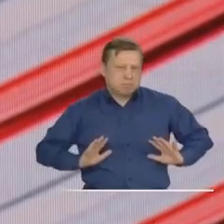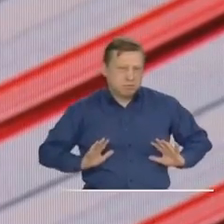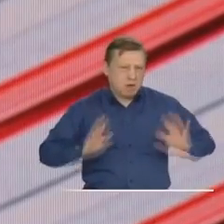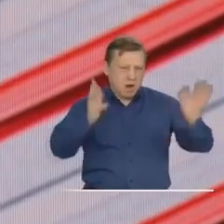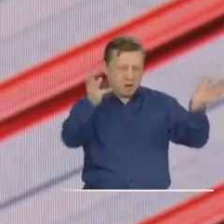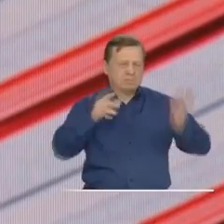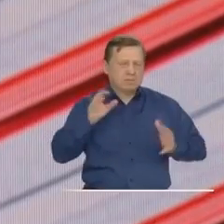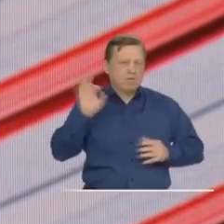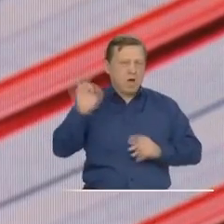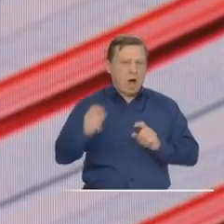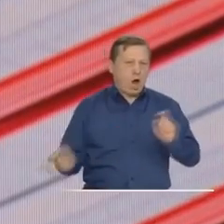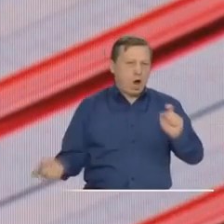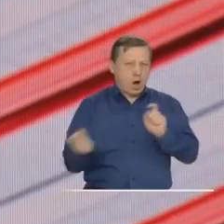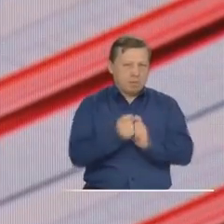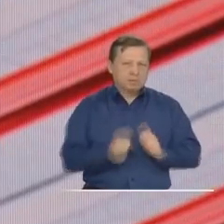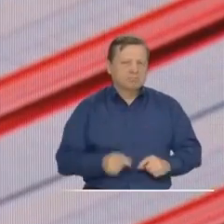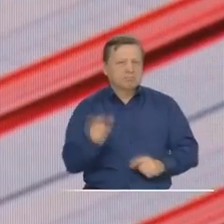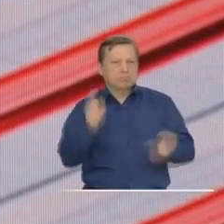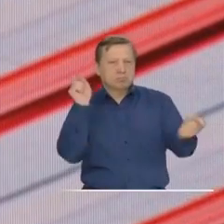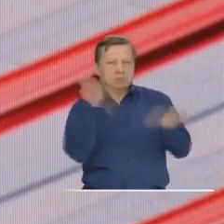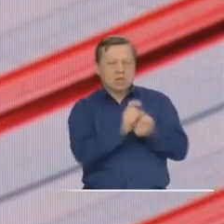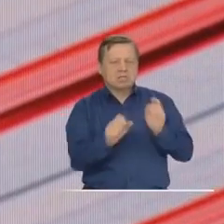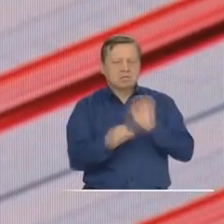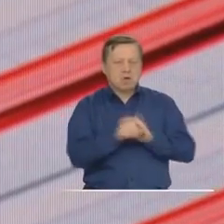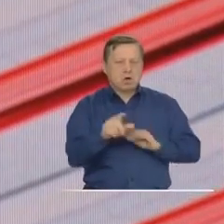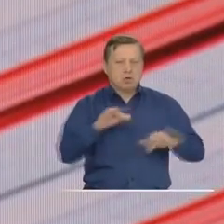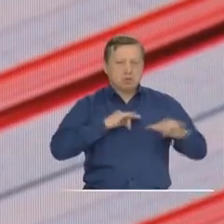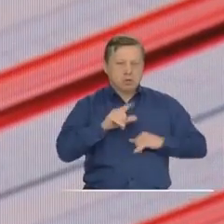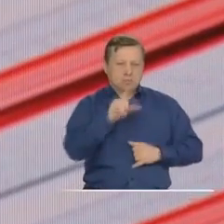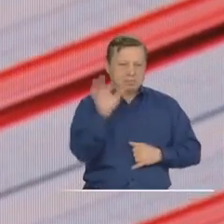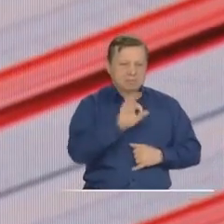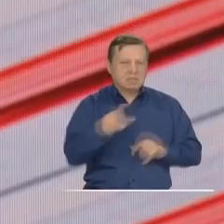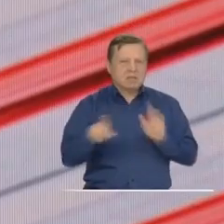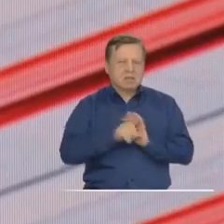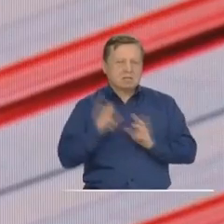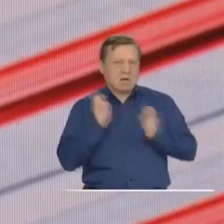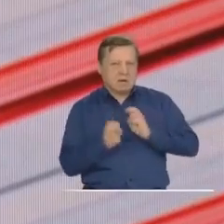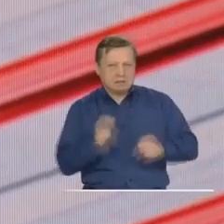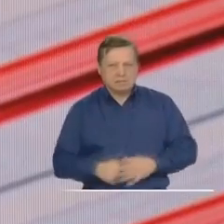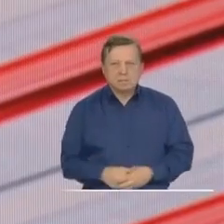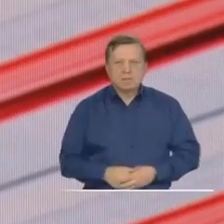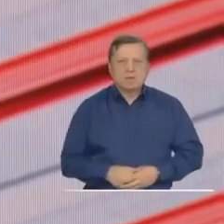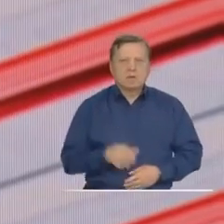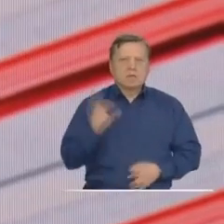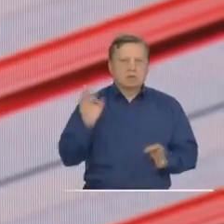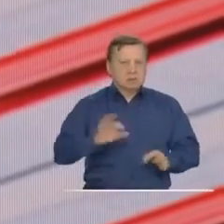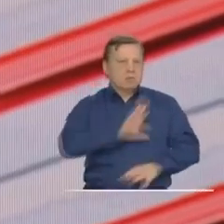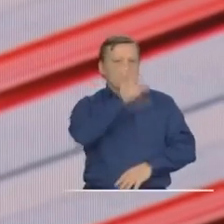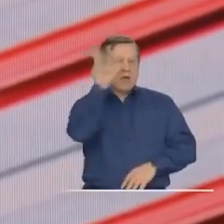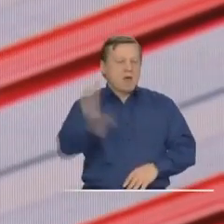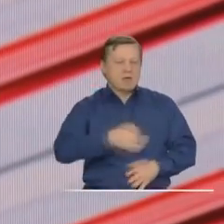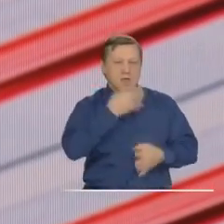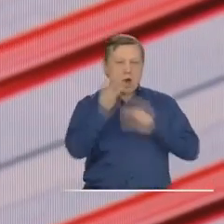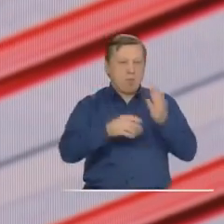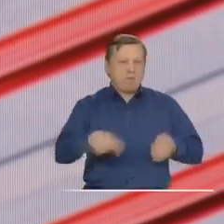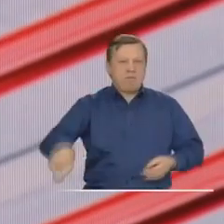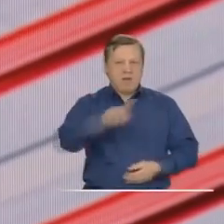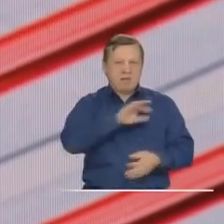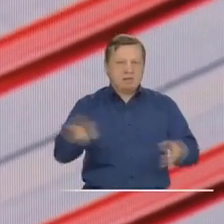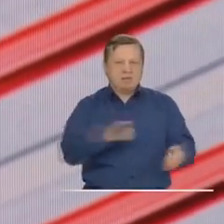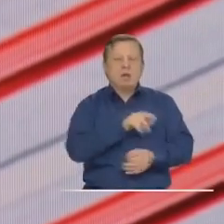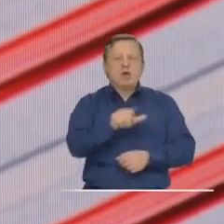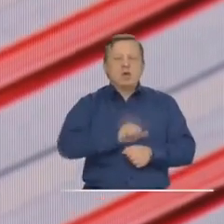opozycji postawimy się rządowi piski dyktatorowi nowogrodzkiej usłyszeliście dzisiaj piękne słowa ale pamiętajcie że to są słowa